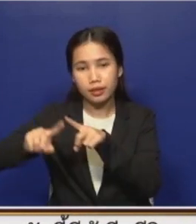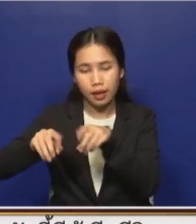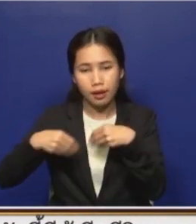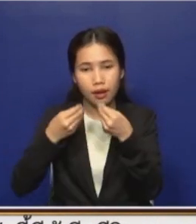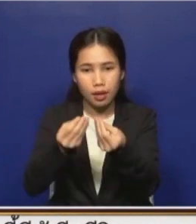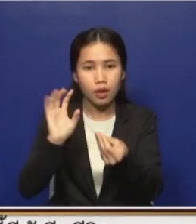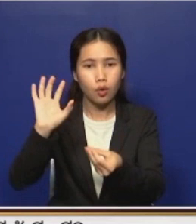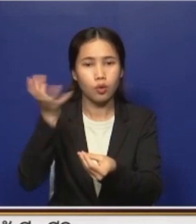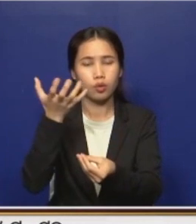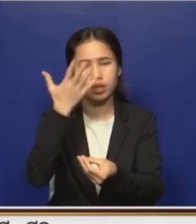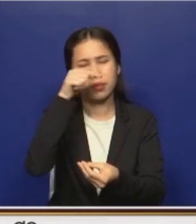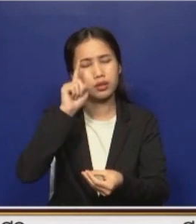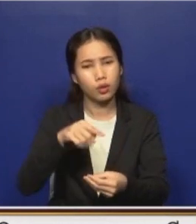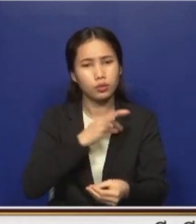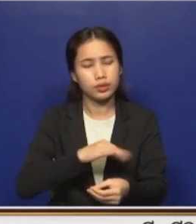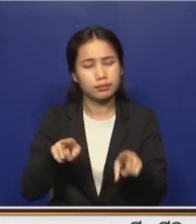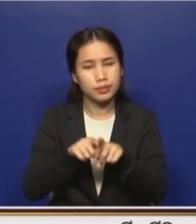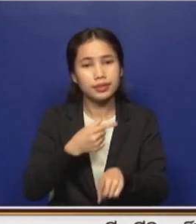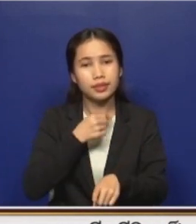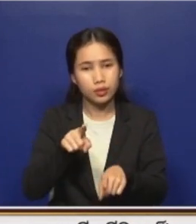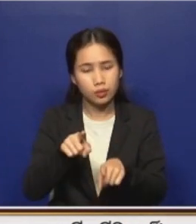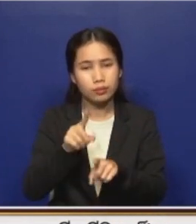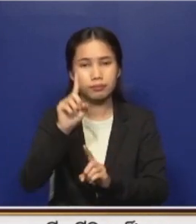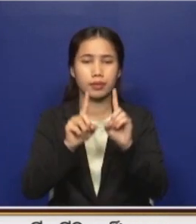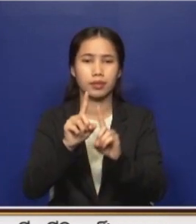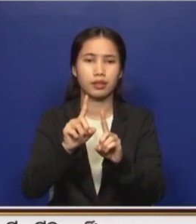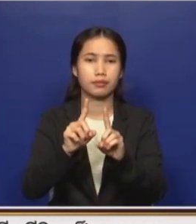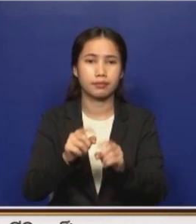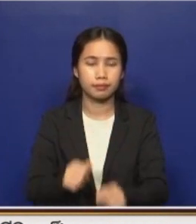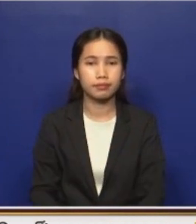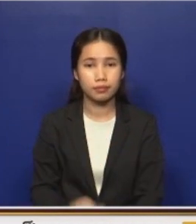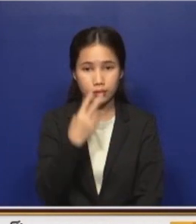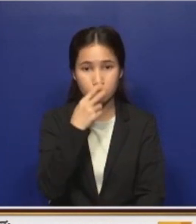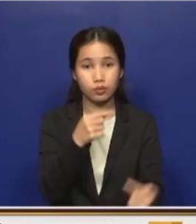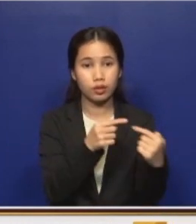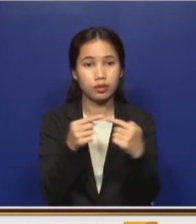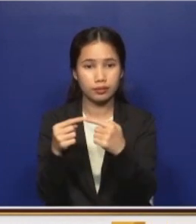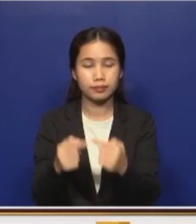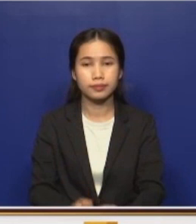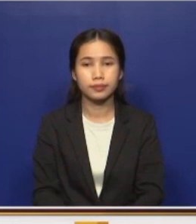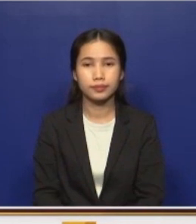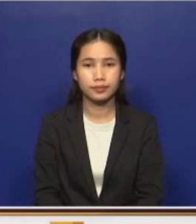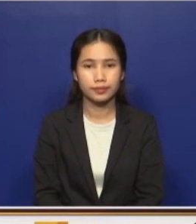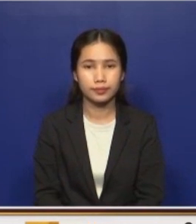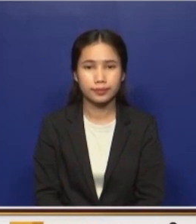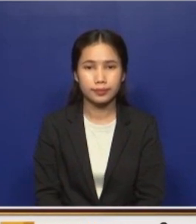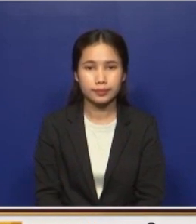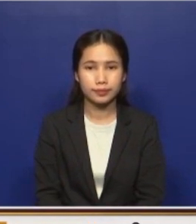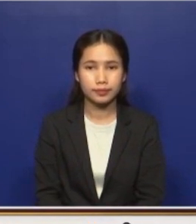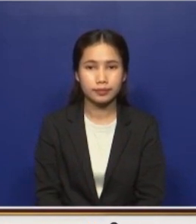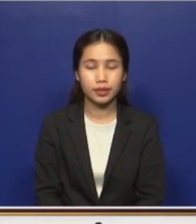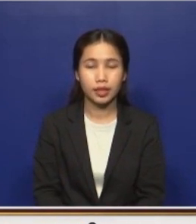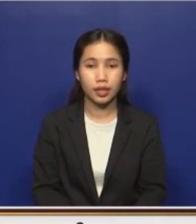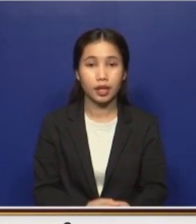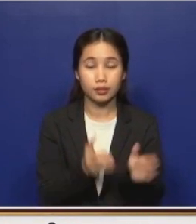สไลด์นี้ผมเอามาเน้นอะไรให้ท่านดูรู้ป่ะฮะเอามาเน้นสีแดงๆนั่น